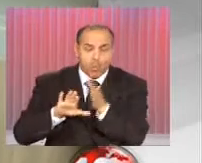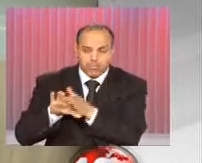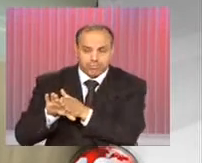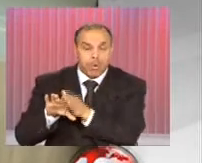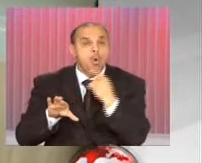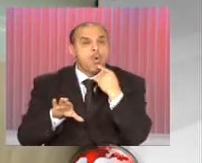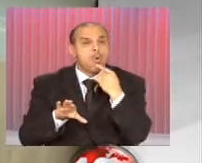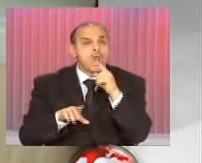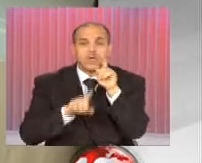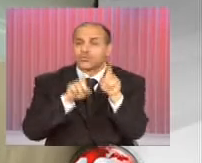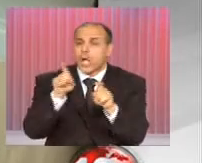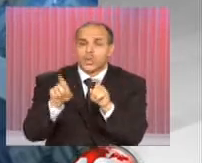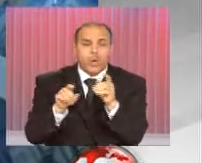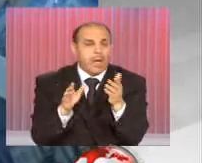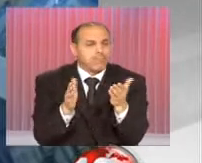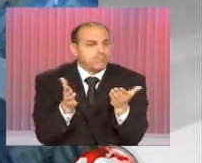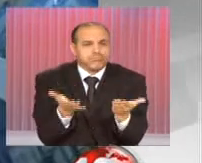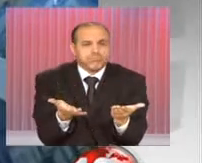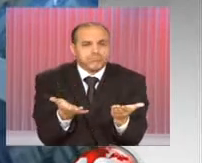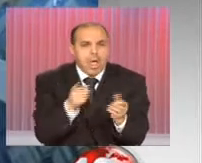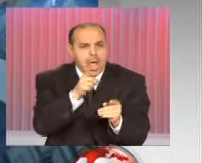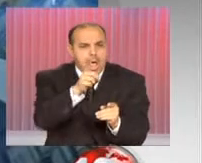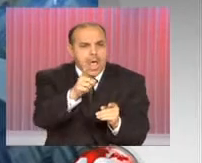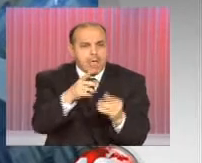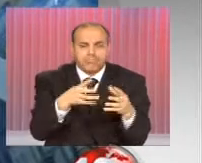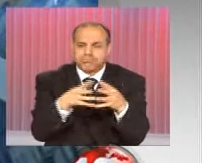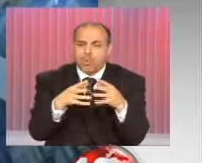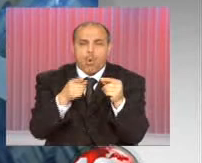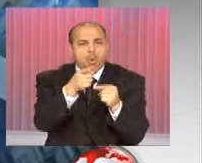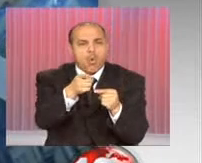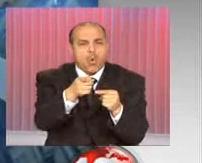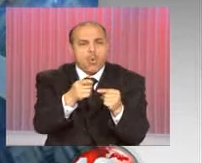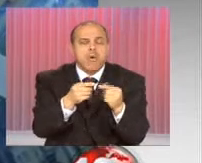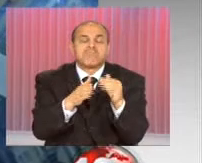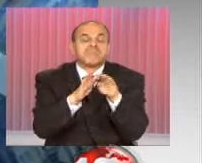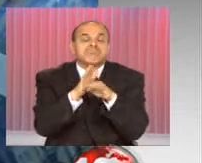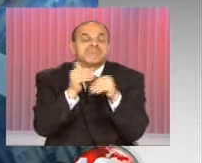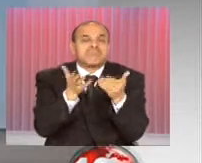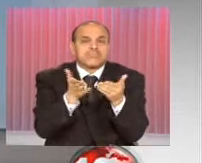يطرح تساؤلات حول قيمة هذه المؤسسة وجدواها.